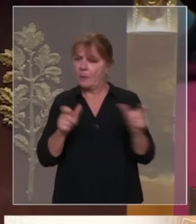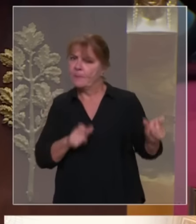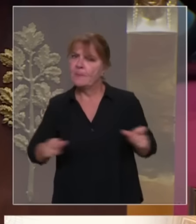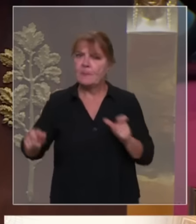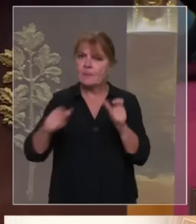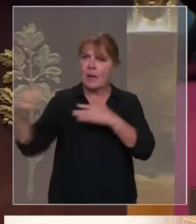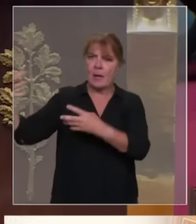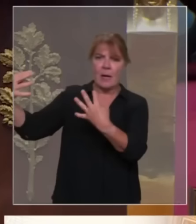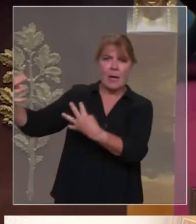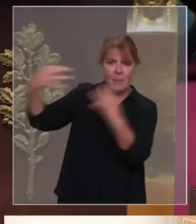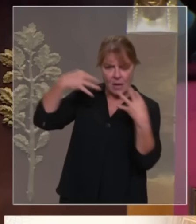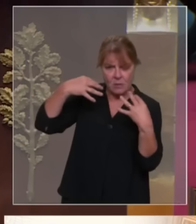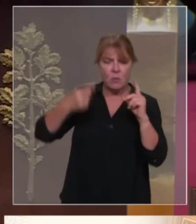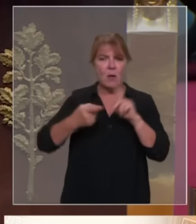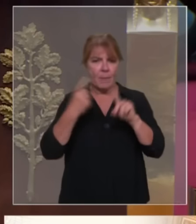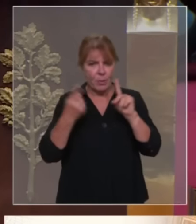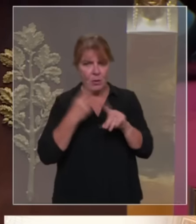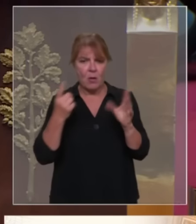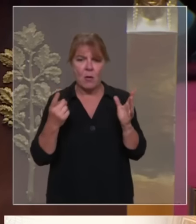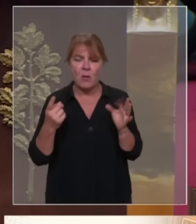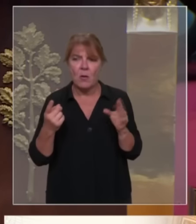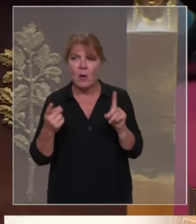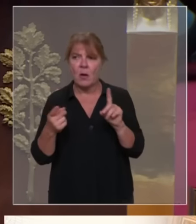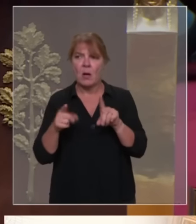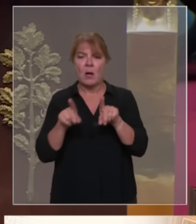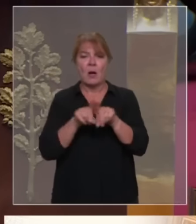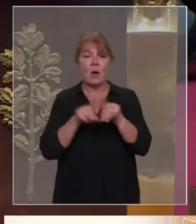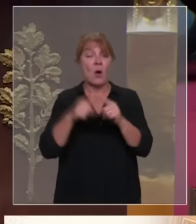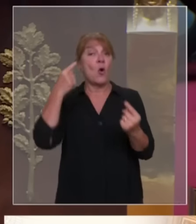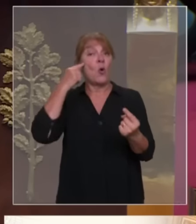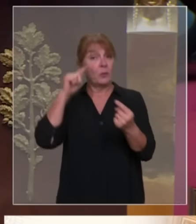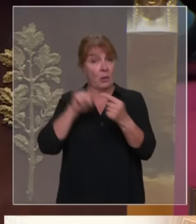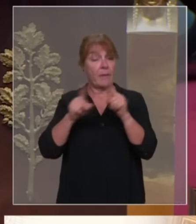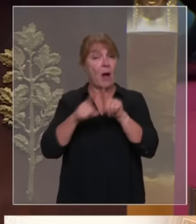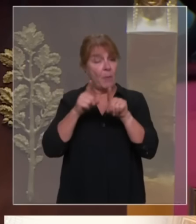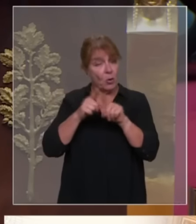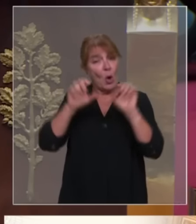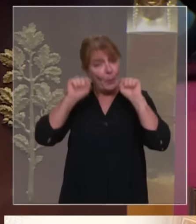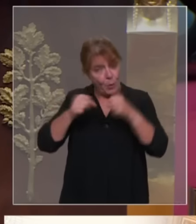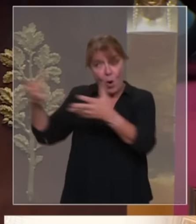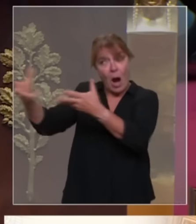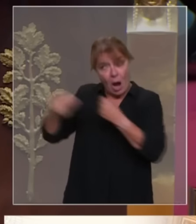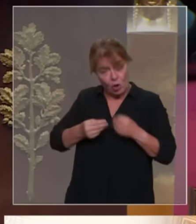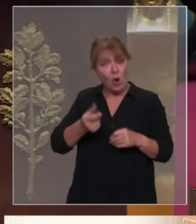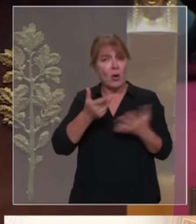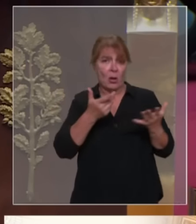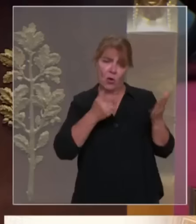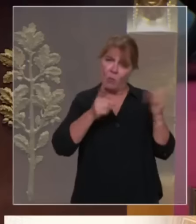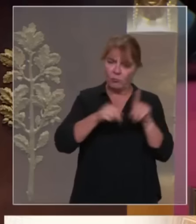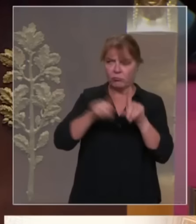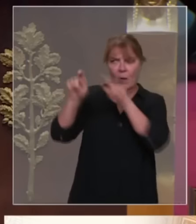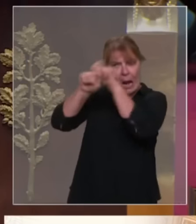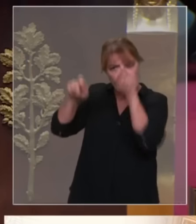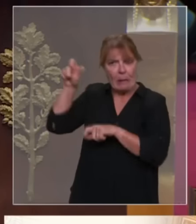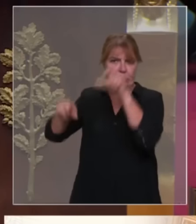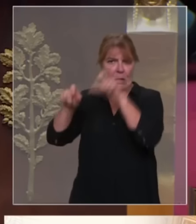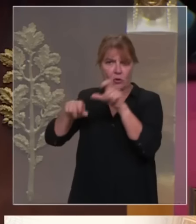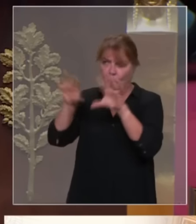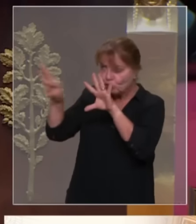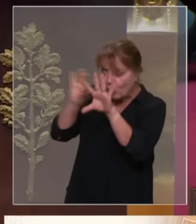et messieurs, parce que c'est aussi l'objectif, mieux en mesure d'intégrer correctement, dignement, celles et ceux que nous